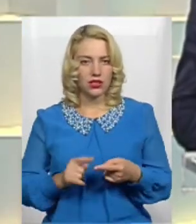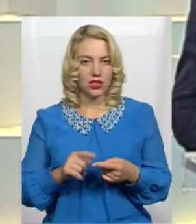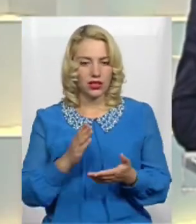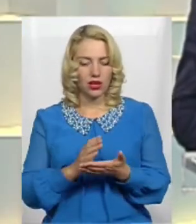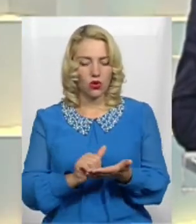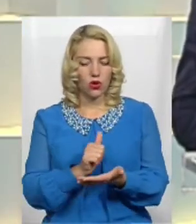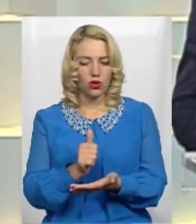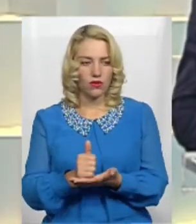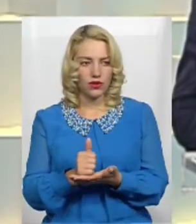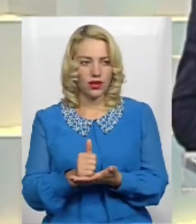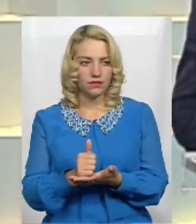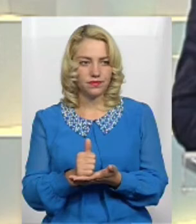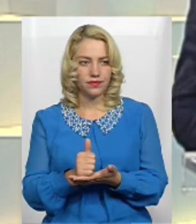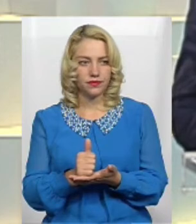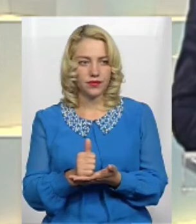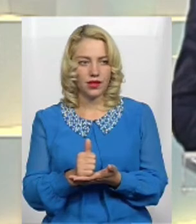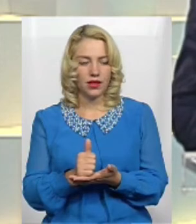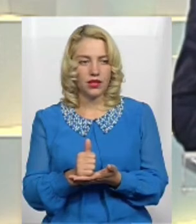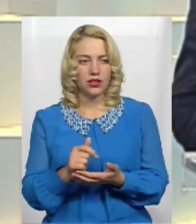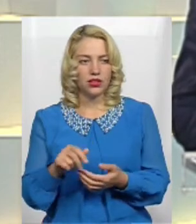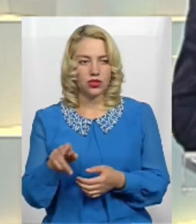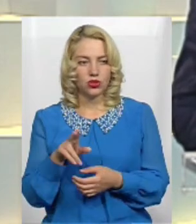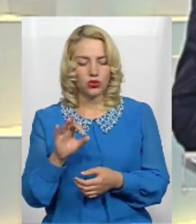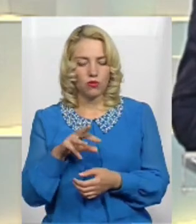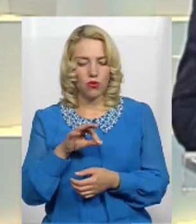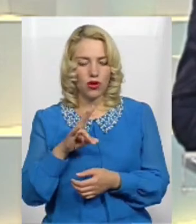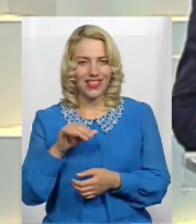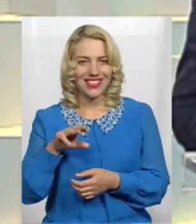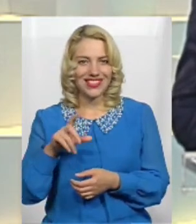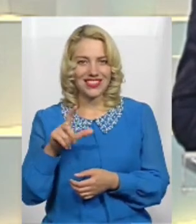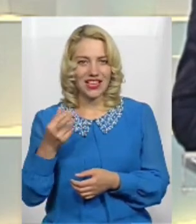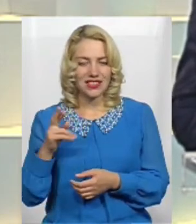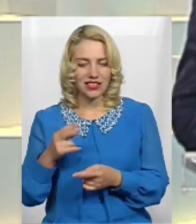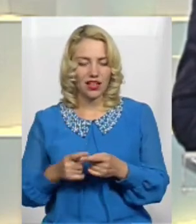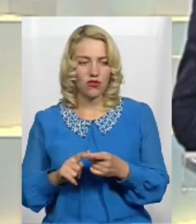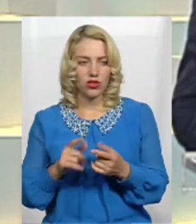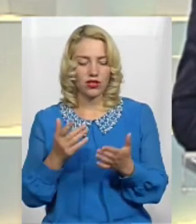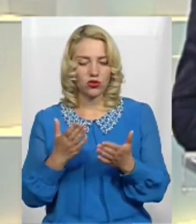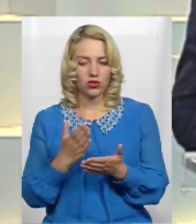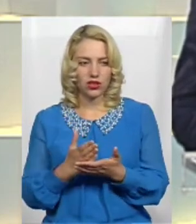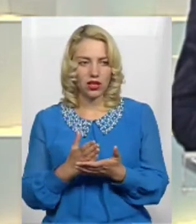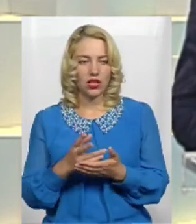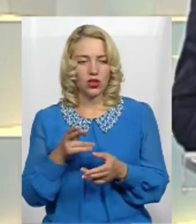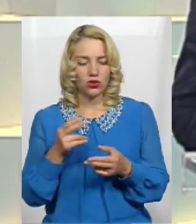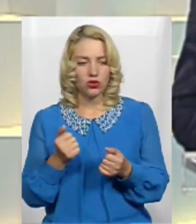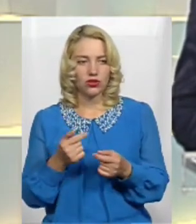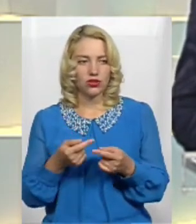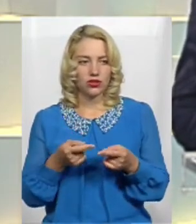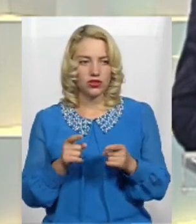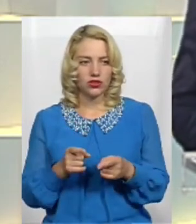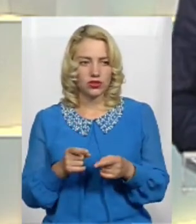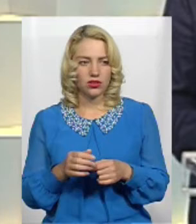є головним мотивом і субсидії щодо монетизації. Якщо вони у нас є сьогодні, то звісно, що я